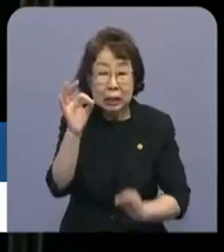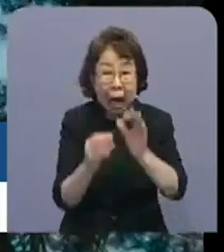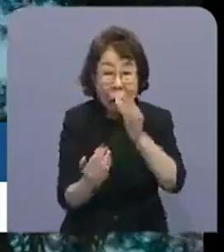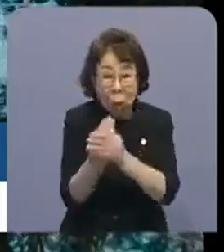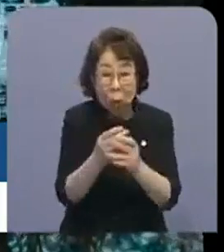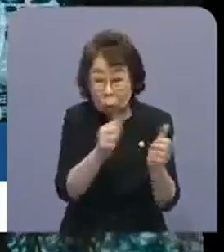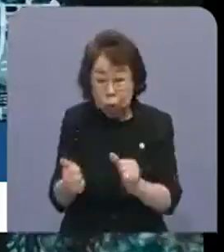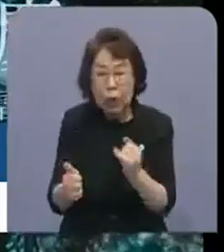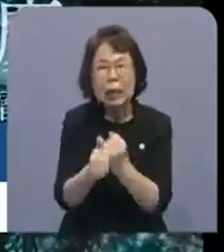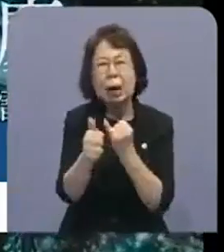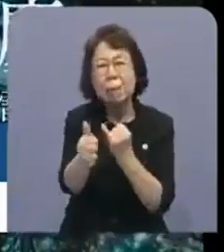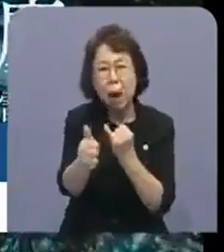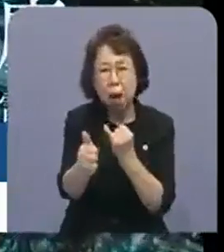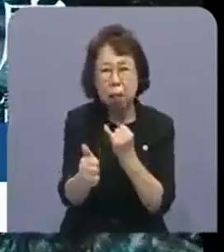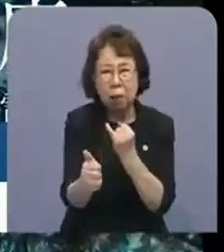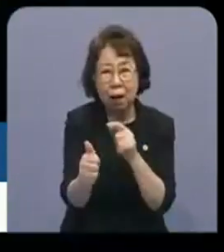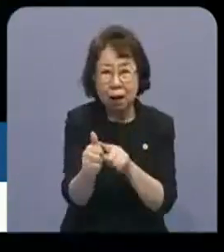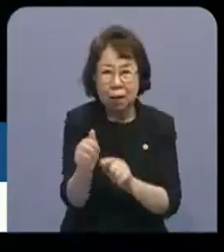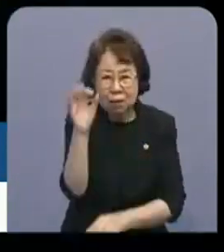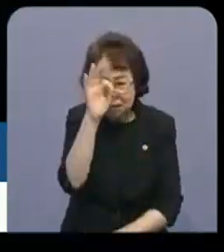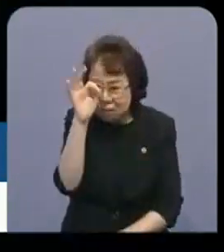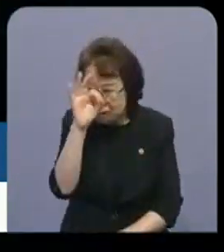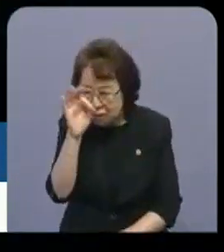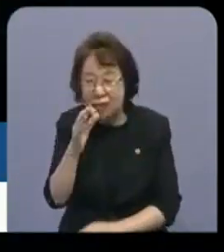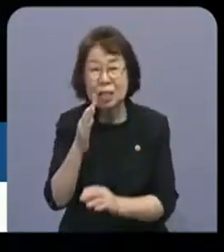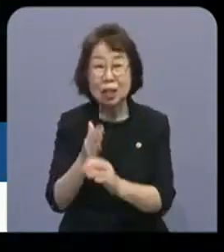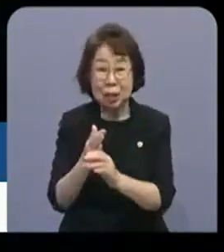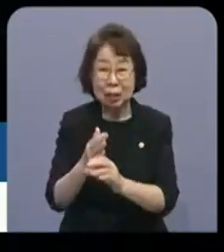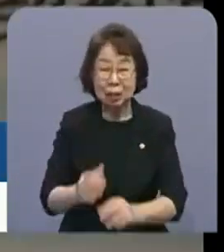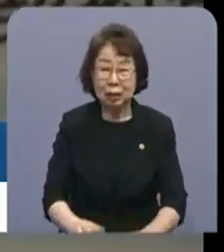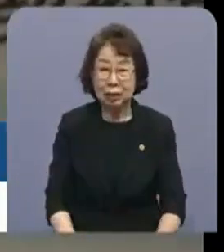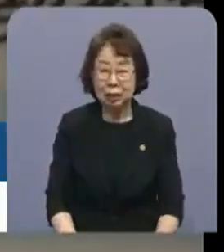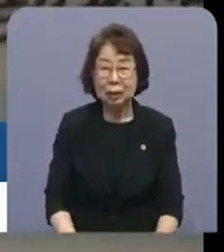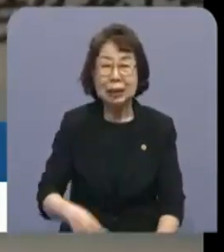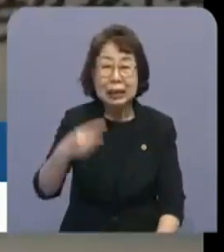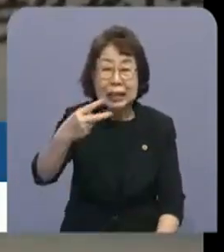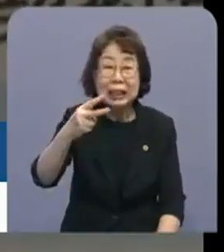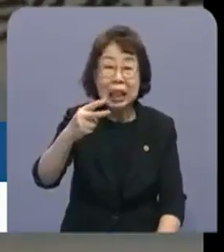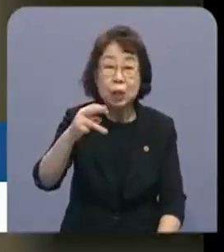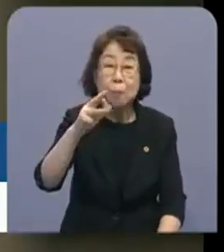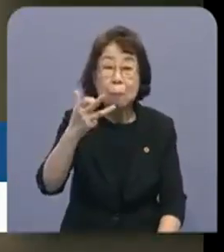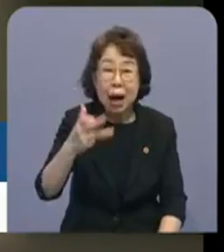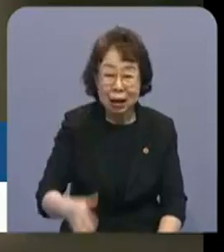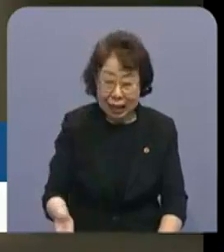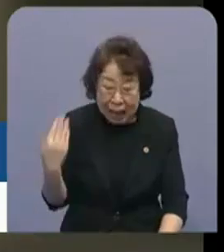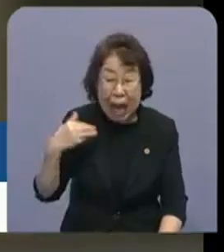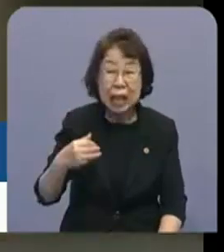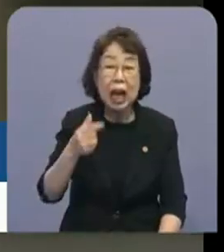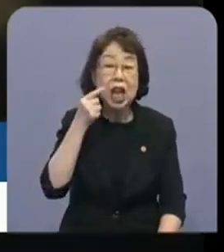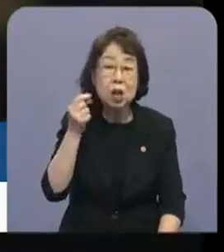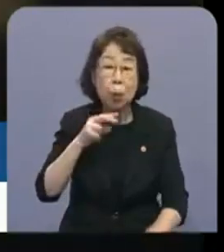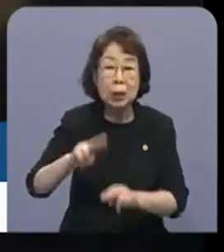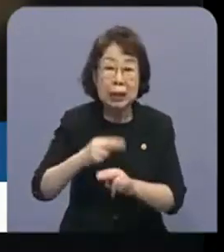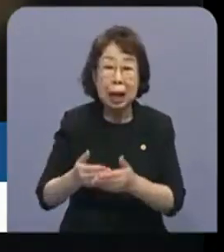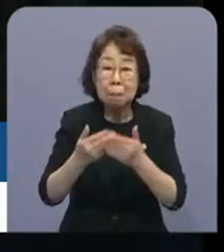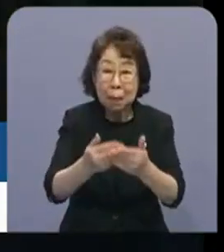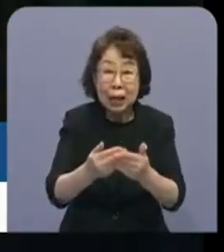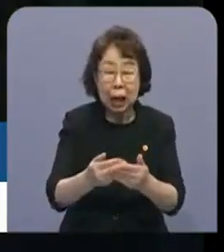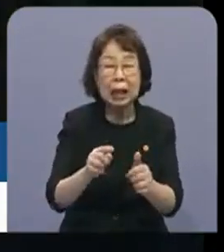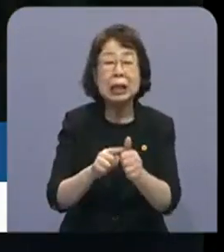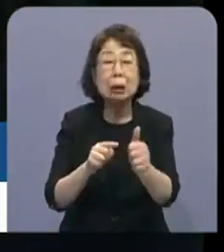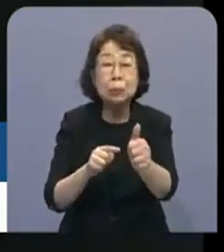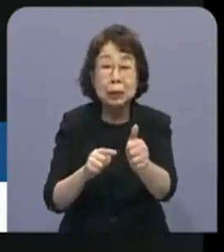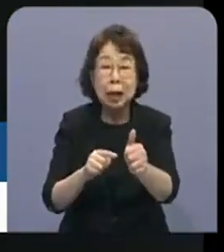숨진 남편의 정체를 찾아가는 과정을 그린 작품으로 2018년 요미우리 문학상을 받은 히라노